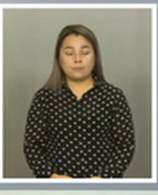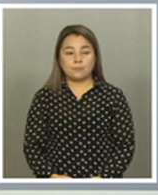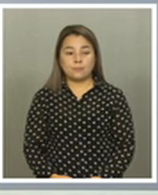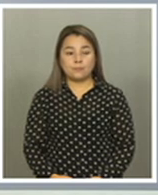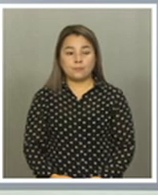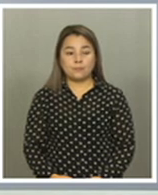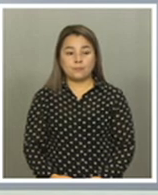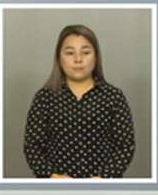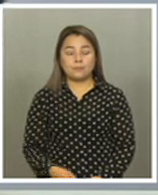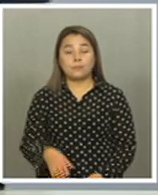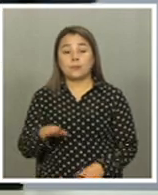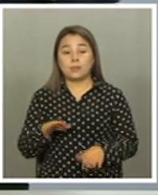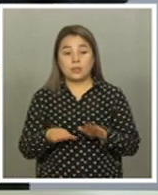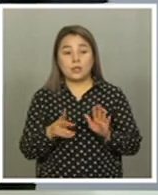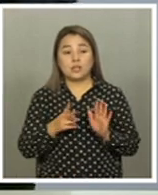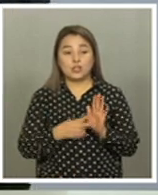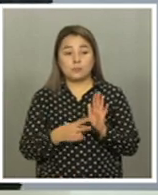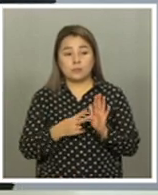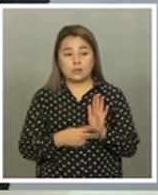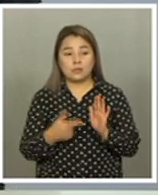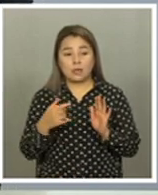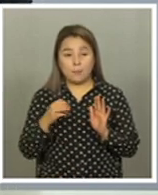Кыртастарының массасы 70 грамм.